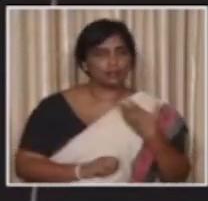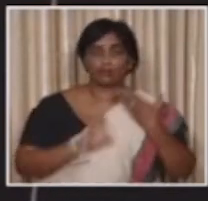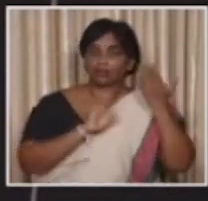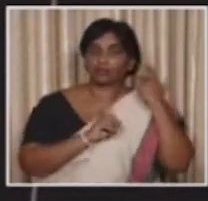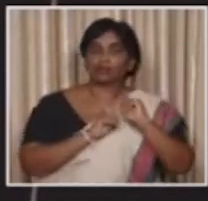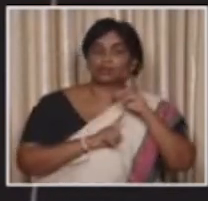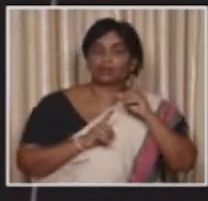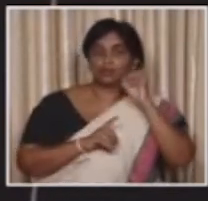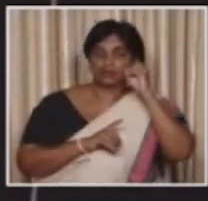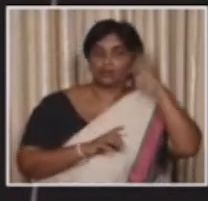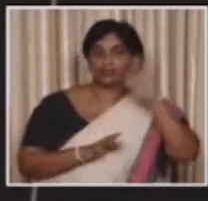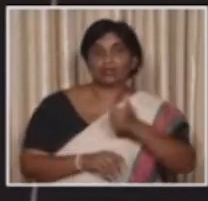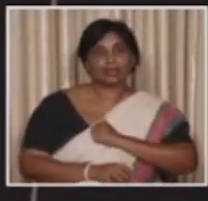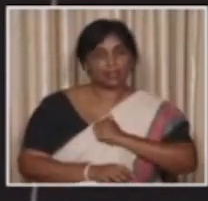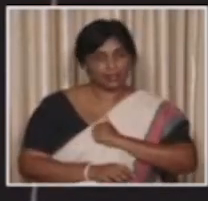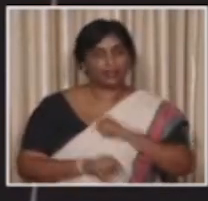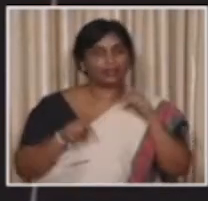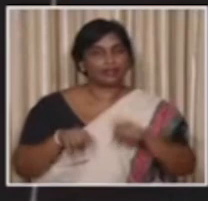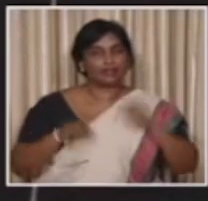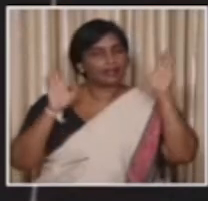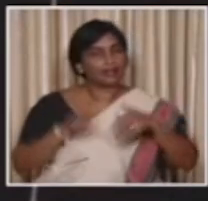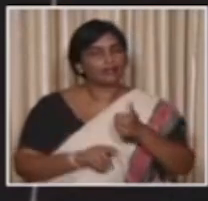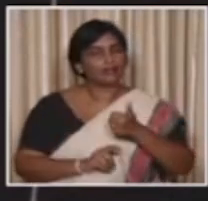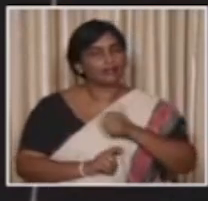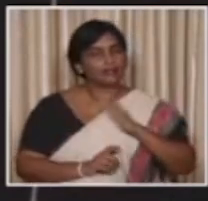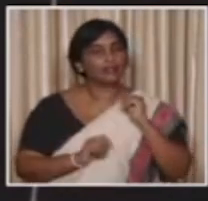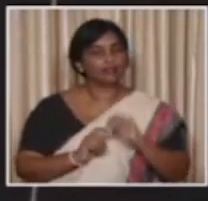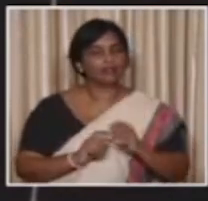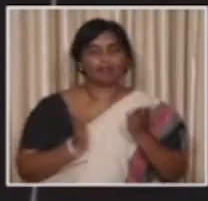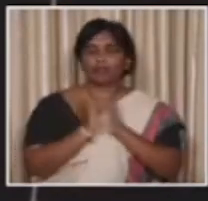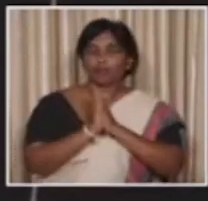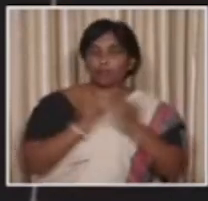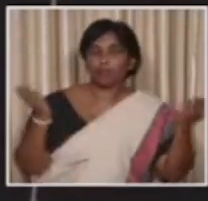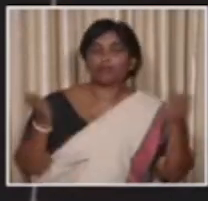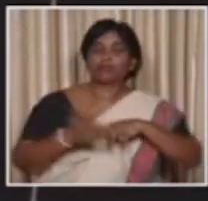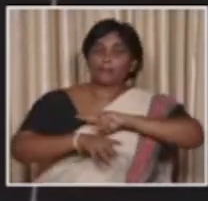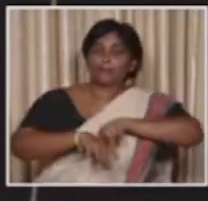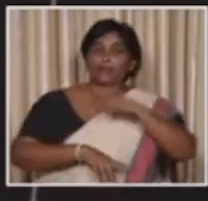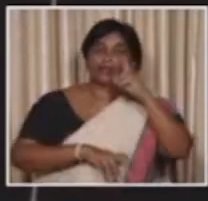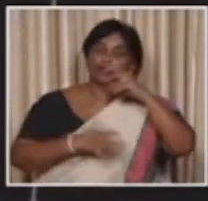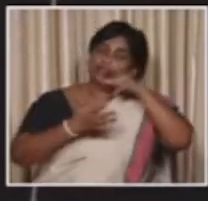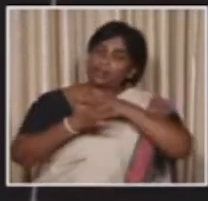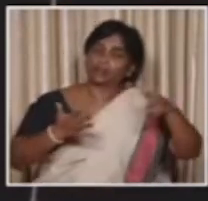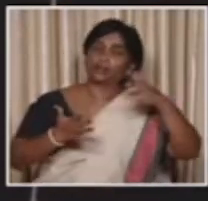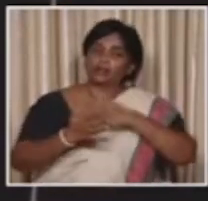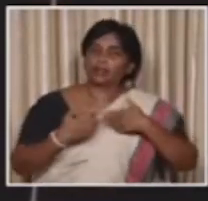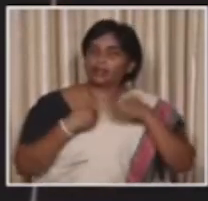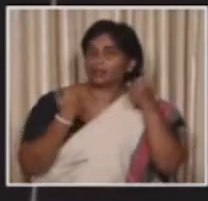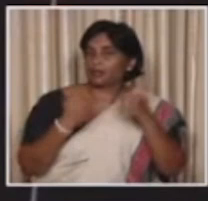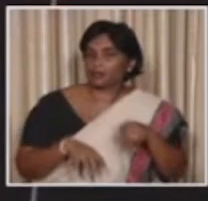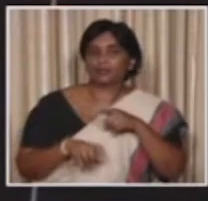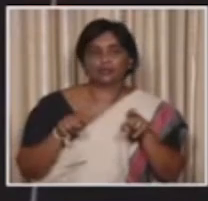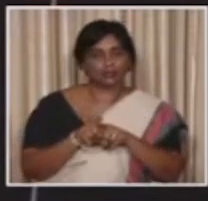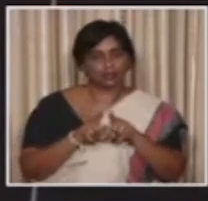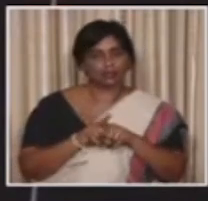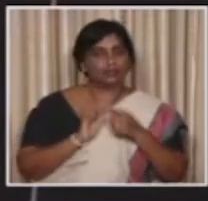අපි පාර්ලිමේන්තුව උදේට ආවේ හරි කැමැත්තෙන්. දැන් එන්න කැමති නැහැ. ඇයි පුස්කොළ පොතක් වගේ එළියගෙන පැය එකමාරක් කියවනවා. මේක එපා වෙලා. ඒ නිසා